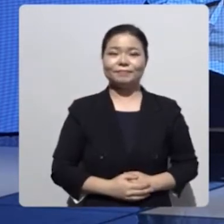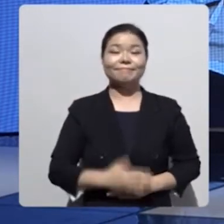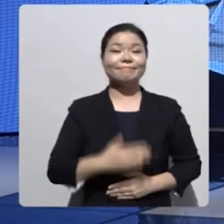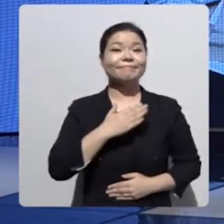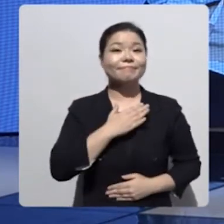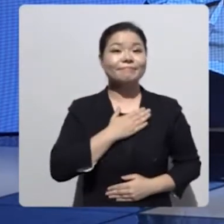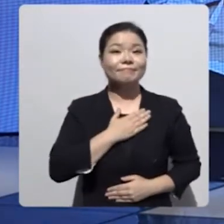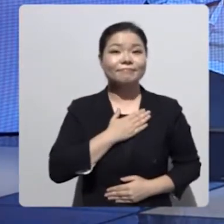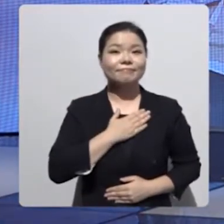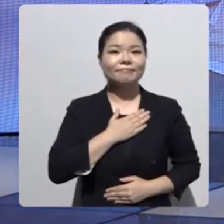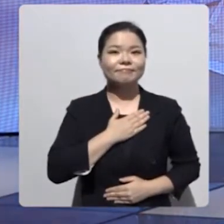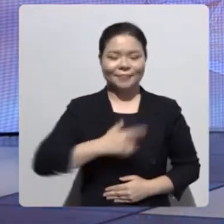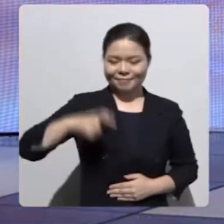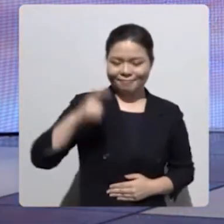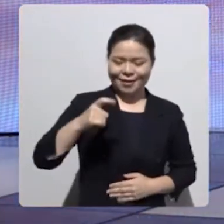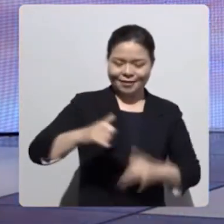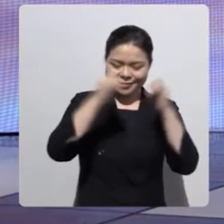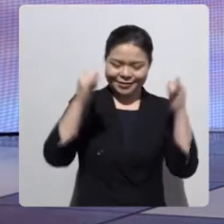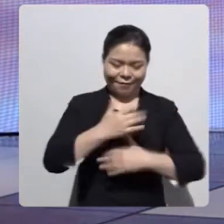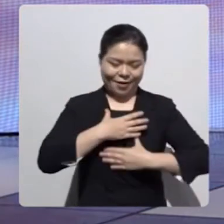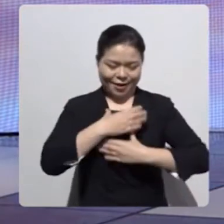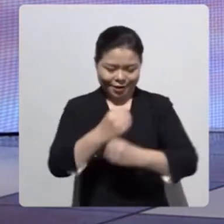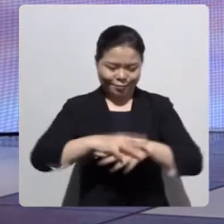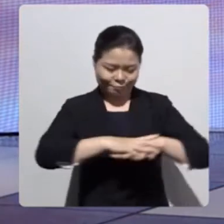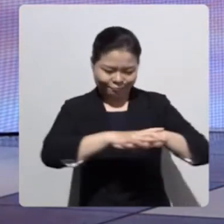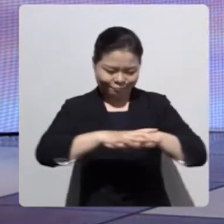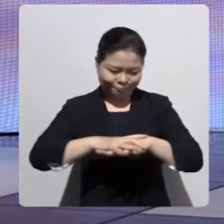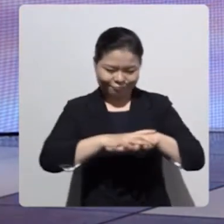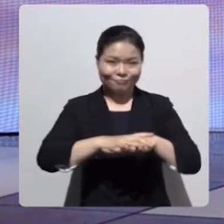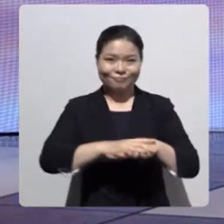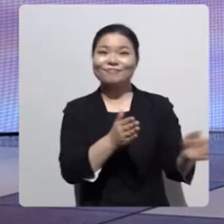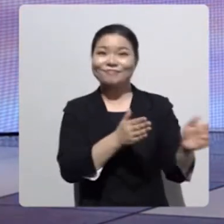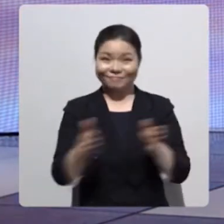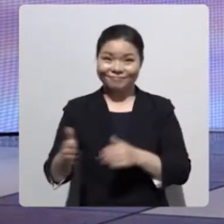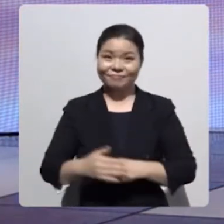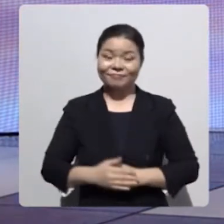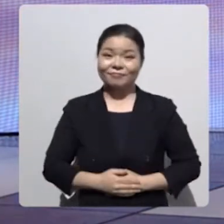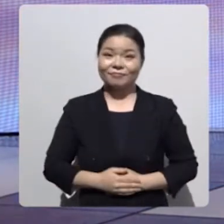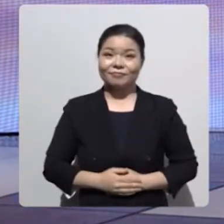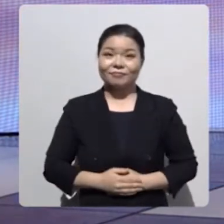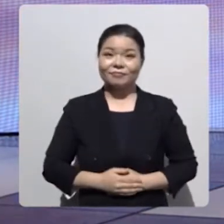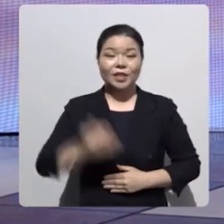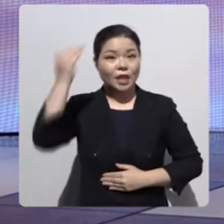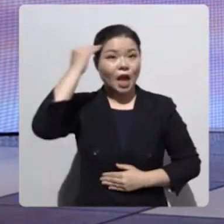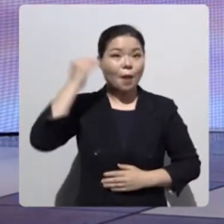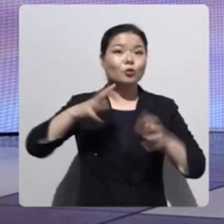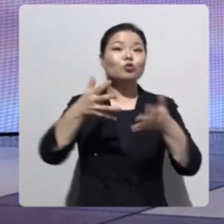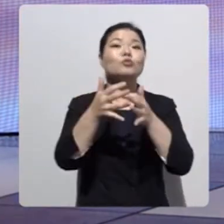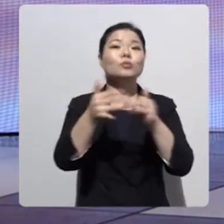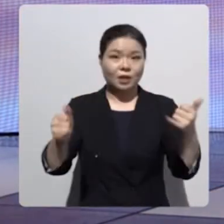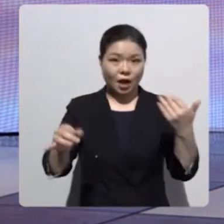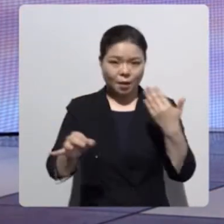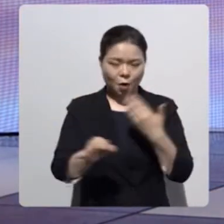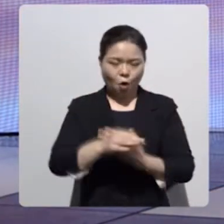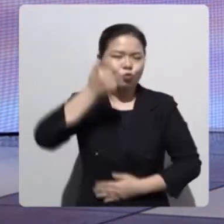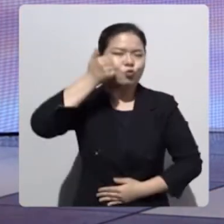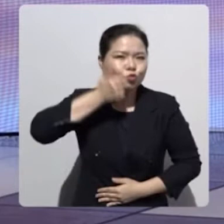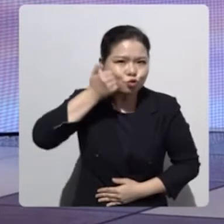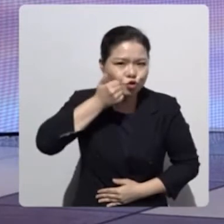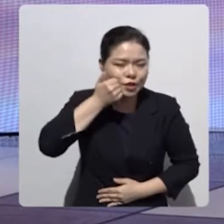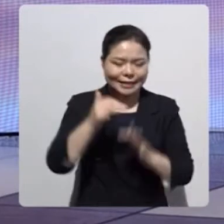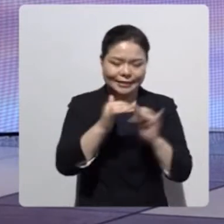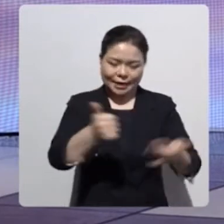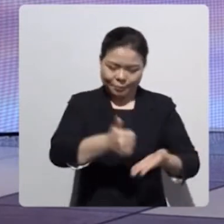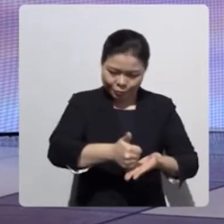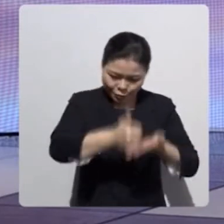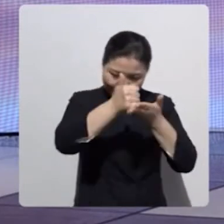저는 탄탄한 사회 안전망을 정비하겠습니다. 대한민국 국민이라면 누구나 인간의